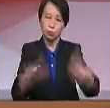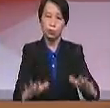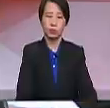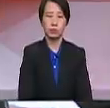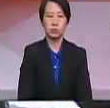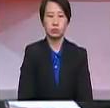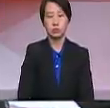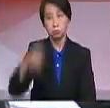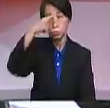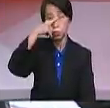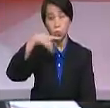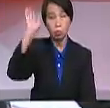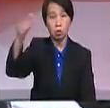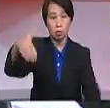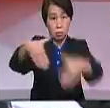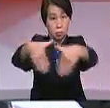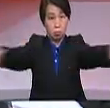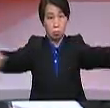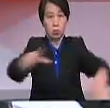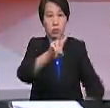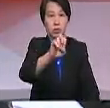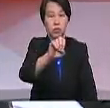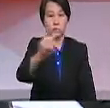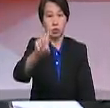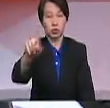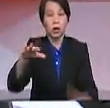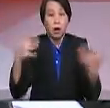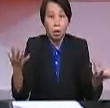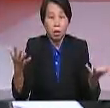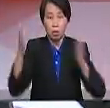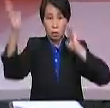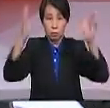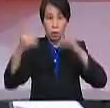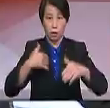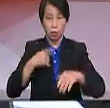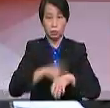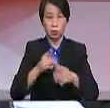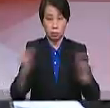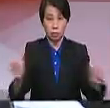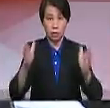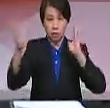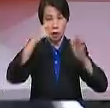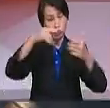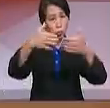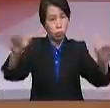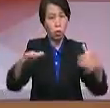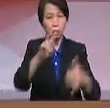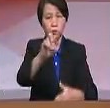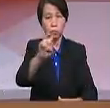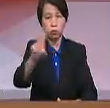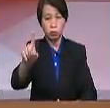Thailand umum hanya akan buka sempadan mereka pada 2021. Jadi bagaimana dengan Malaysia? Adakah kita ada jangka masa yang ditetapkan?